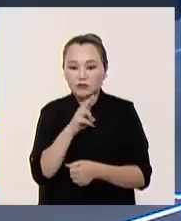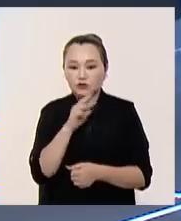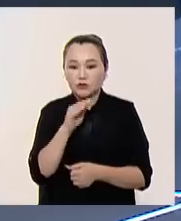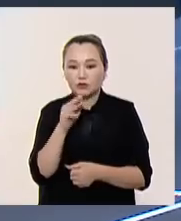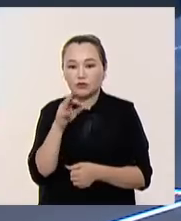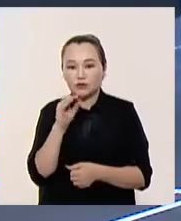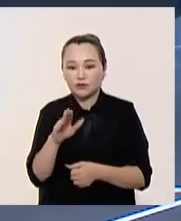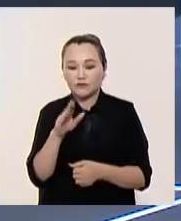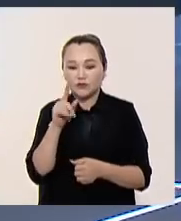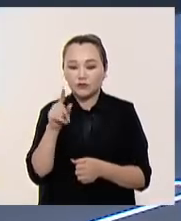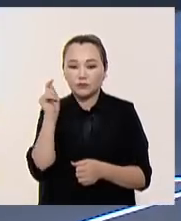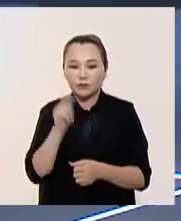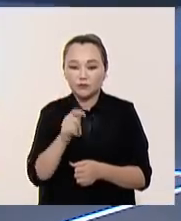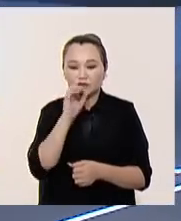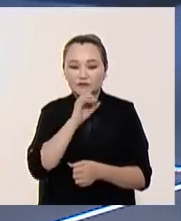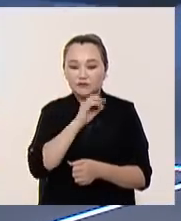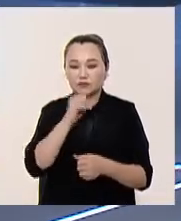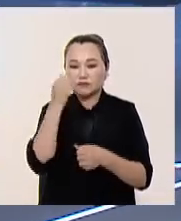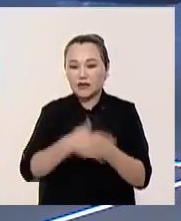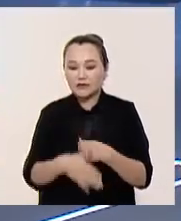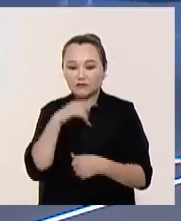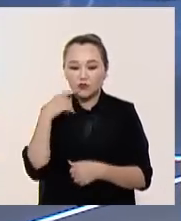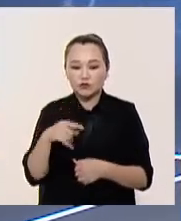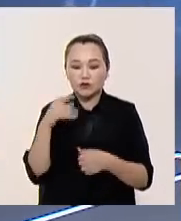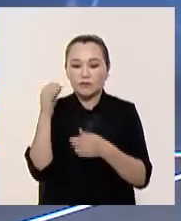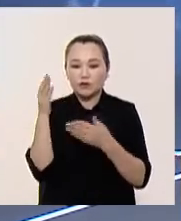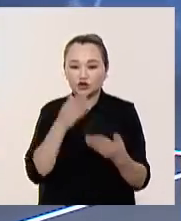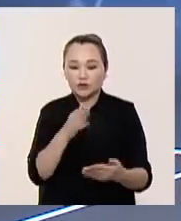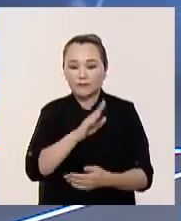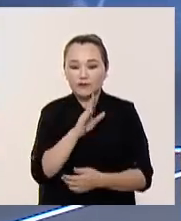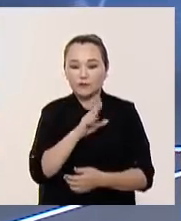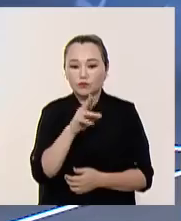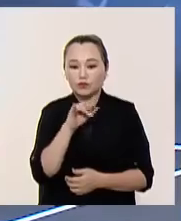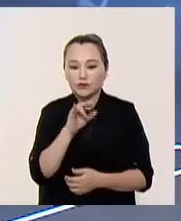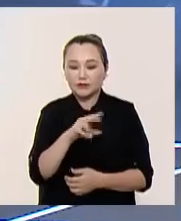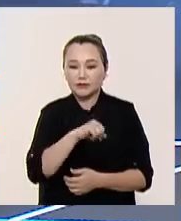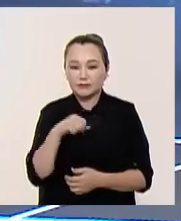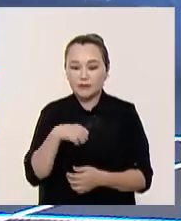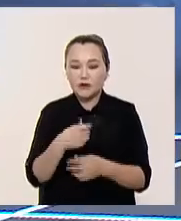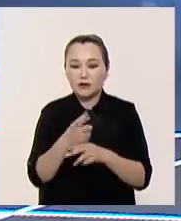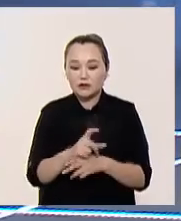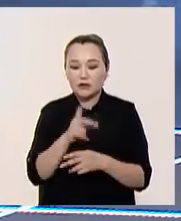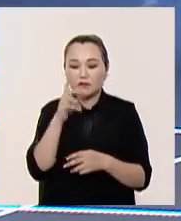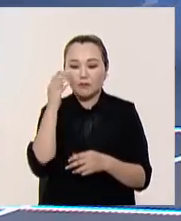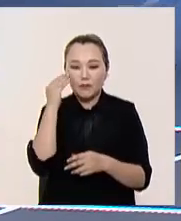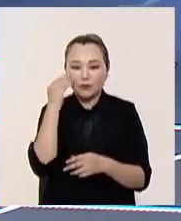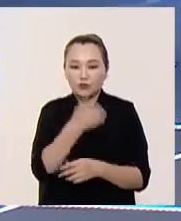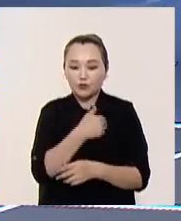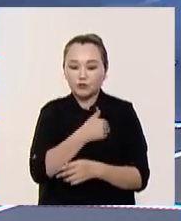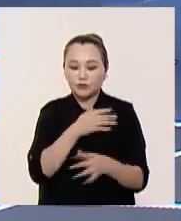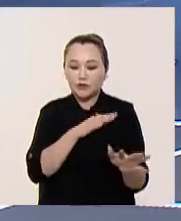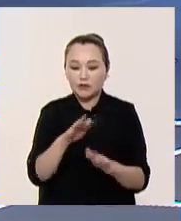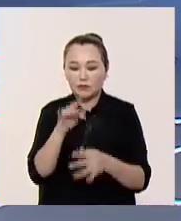Касым-Жомарт Токаев. Он прибыл в северную столицу России по приглашению Владимира Путина. Основным лейтмотивом мероприятия